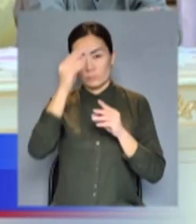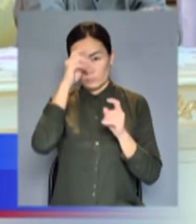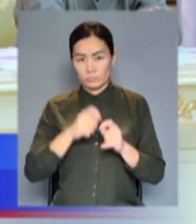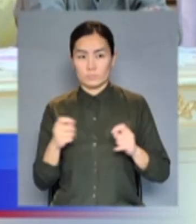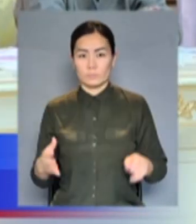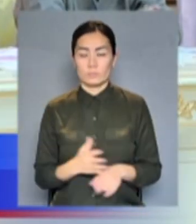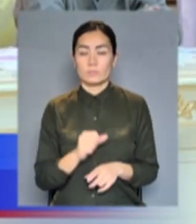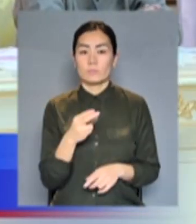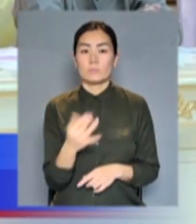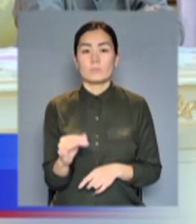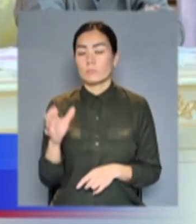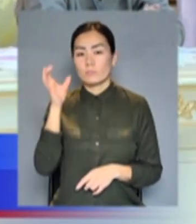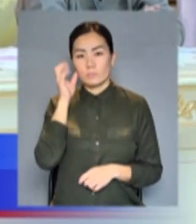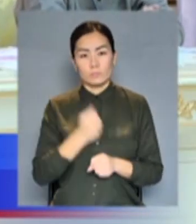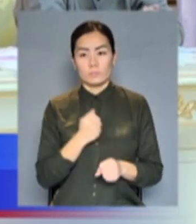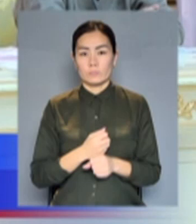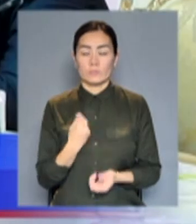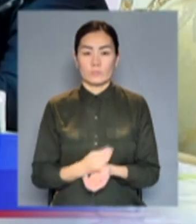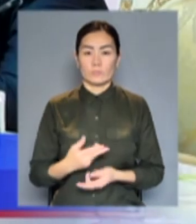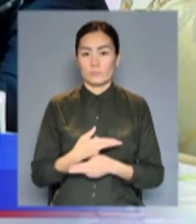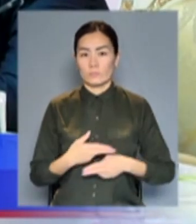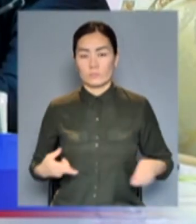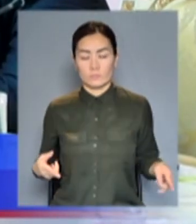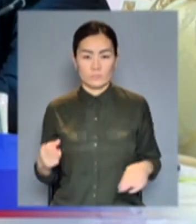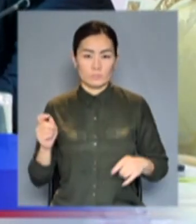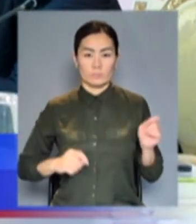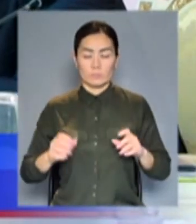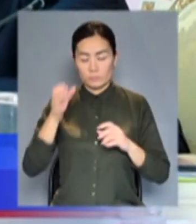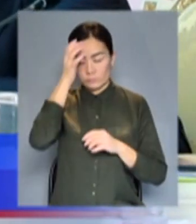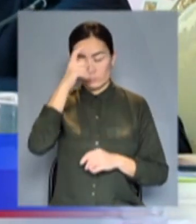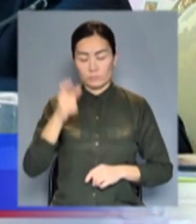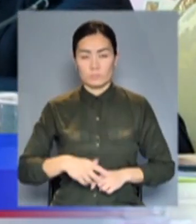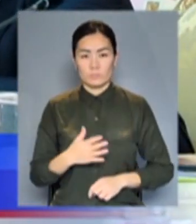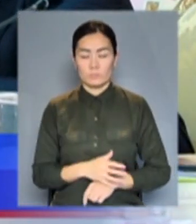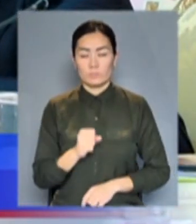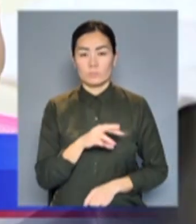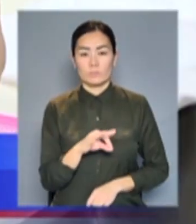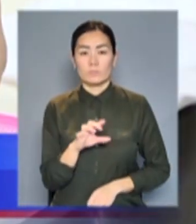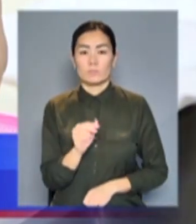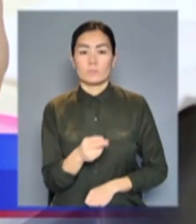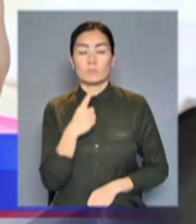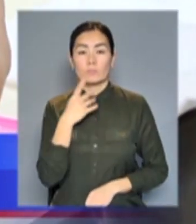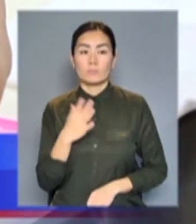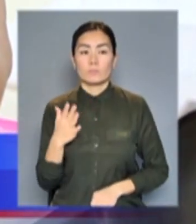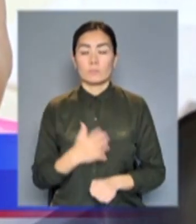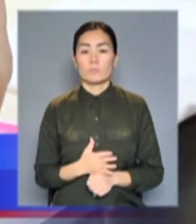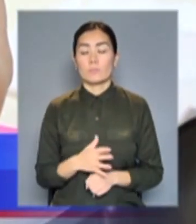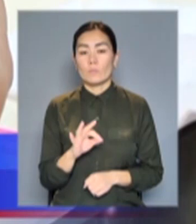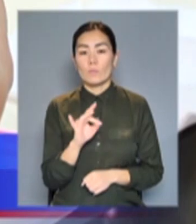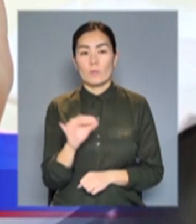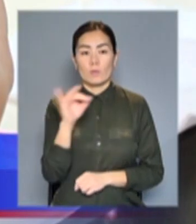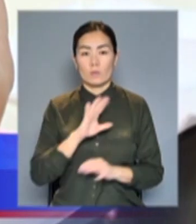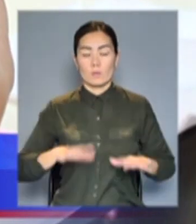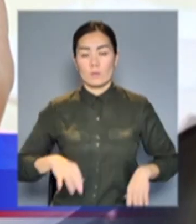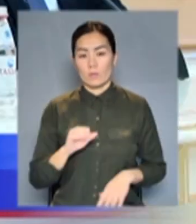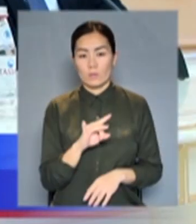бөлсе, Абай философиясында гуманистік құндылықтар тақырыбында философия ғылымдарының докторы Өмірбек Бекежан баяндады. Ал дінтанушы